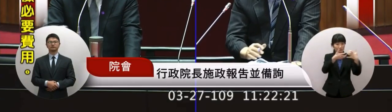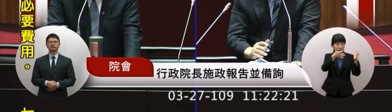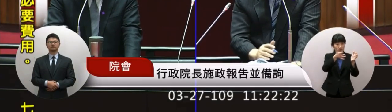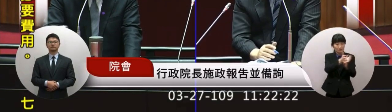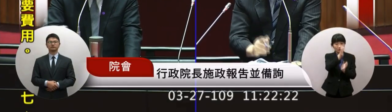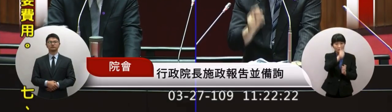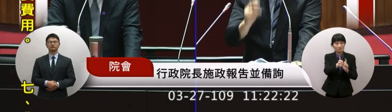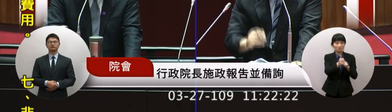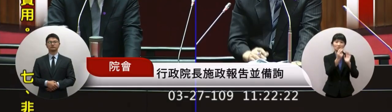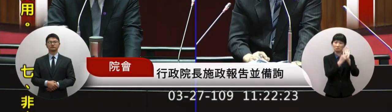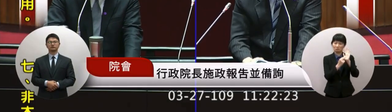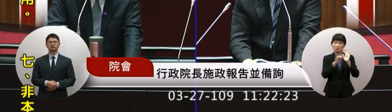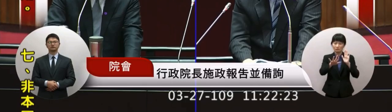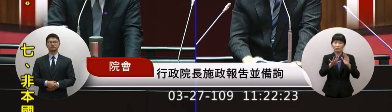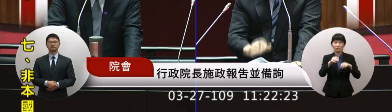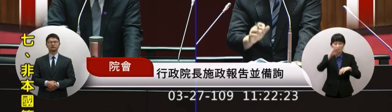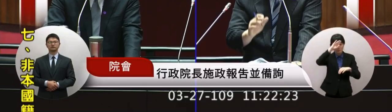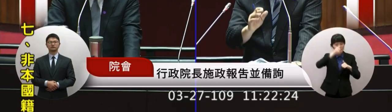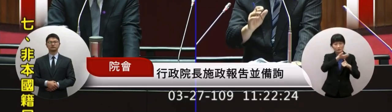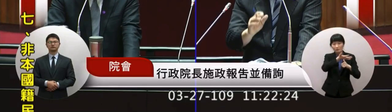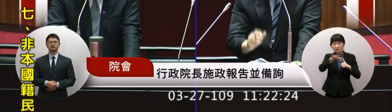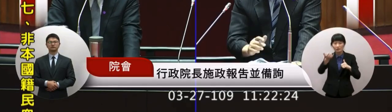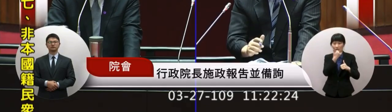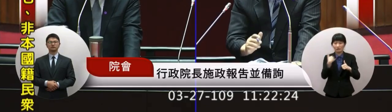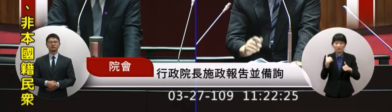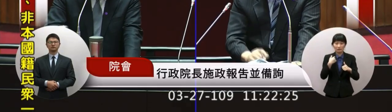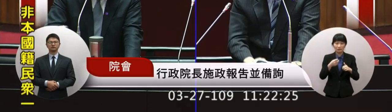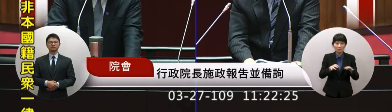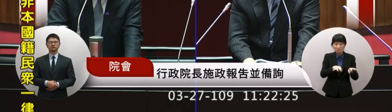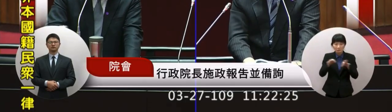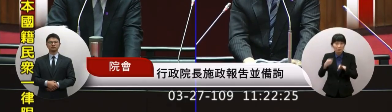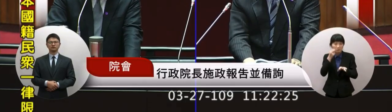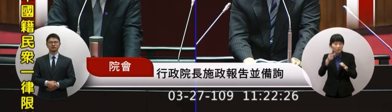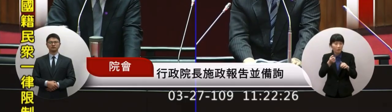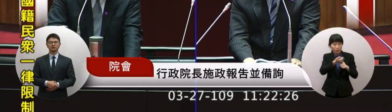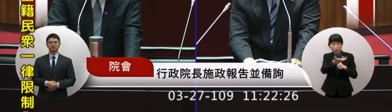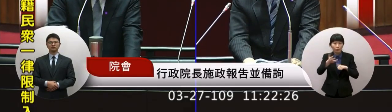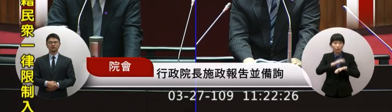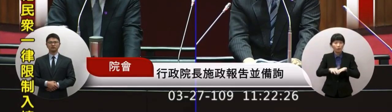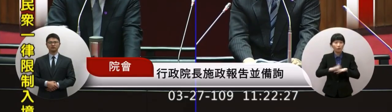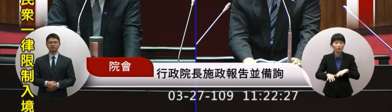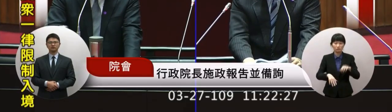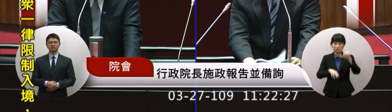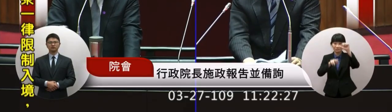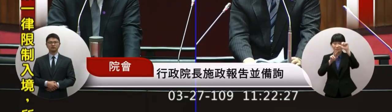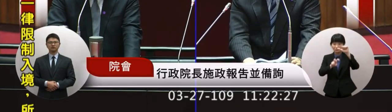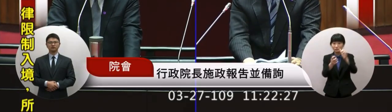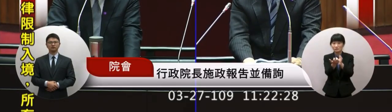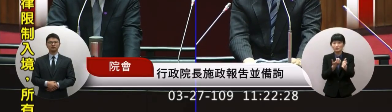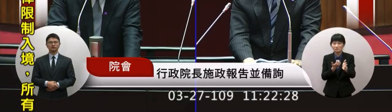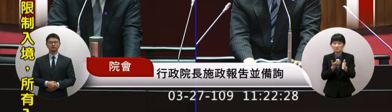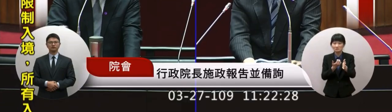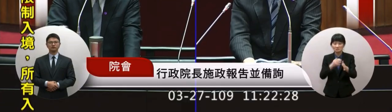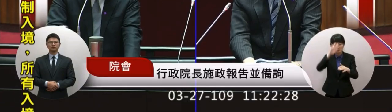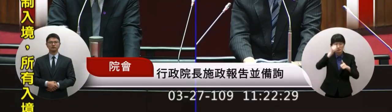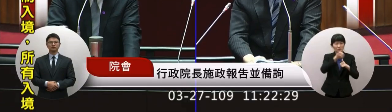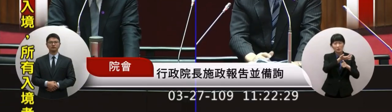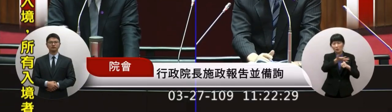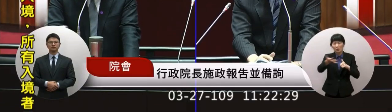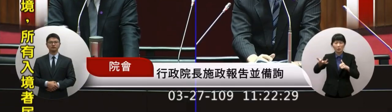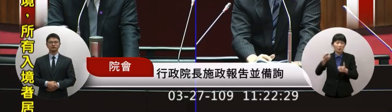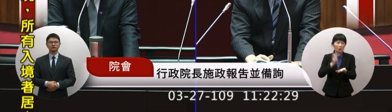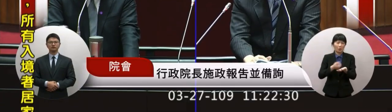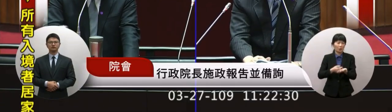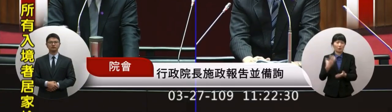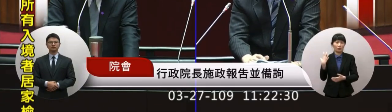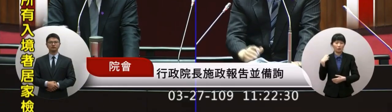啊反而至少要两个月。换言之，苏院长，520以前疫情是没不乐观的一个期待，那外